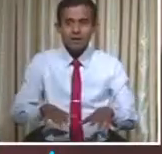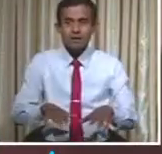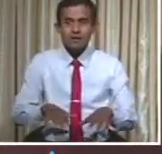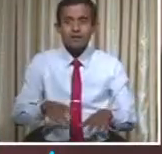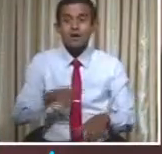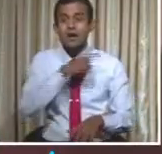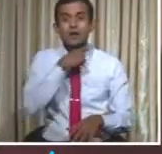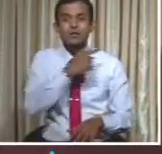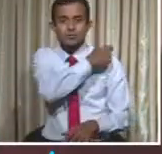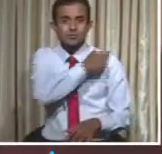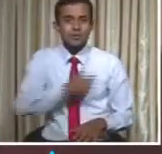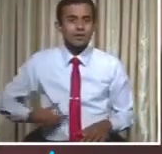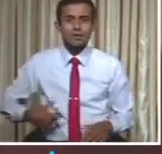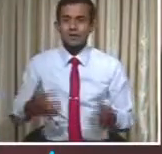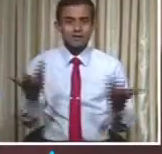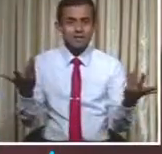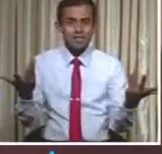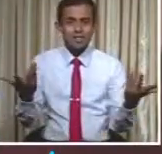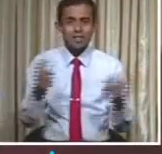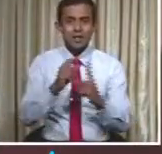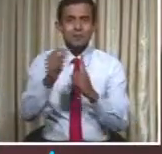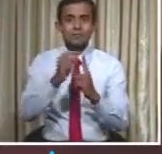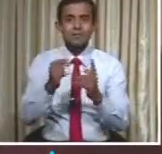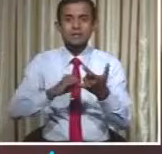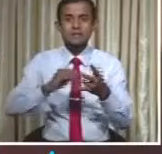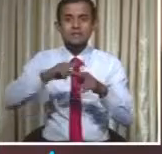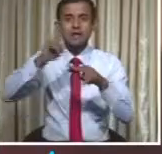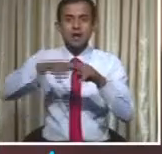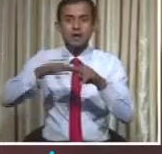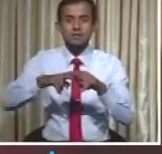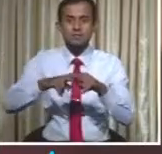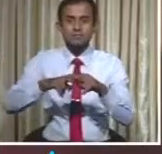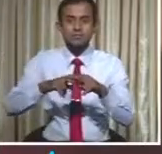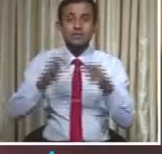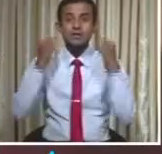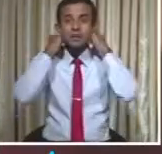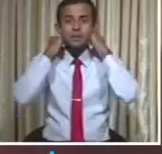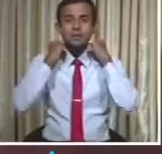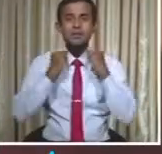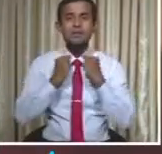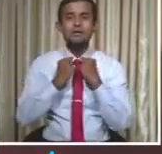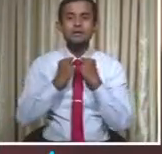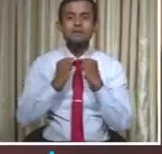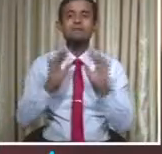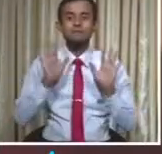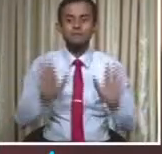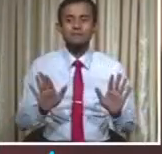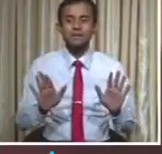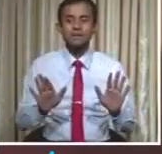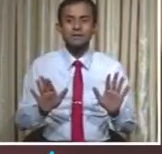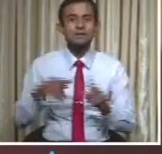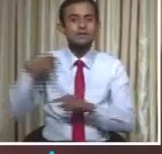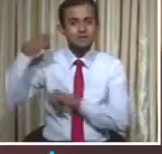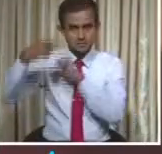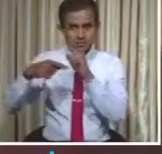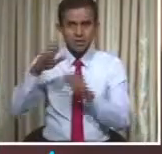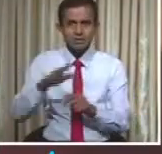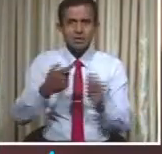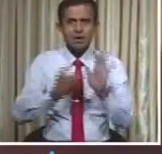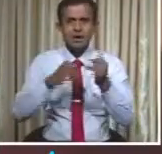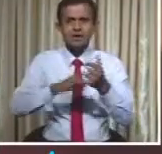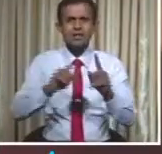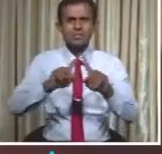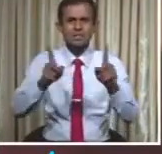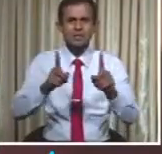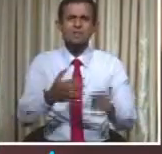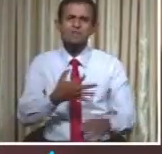රතු බාපණේ දාන්නේ නැහැ මේ පාර්ලිමේන්තුවේ කාර්ය මණ්ඩලය. ඒ වෙනුවට ඔය පටිය විතරයි තියෙන්නේ. ඉතින් ඒ නිසා යම් සම්ප්‍රදායක් තියෙනවා නම් රුපියල් 10 කපන එක